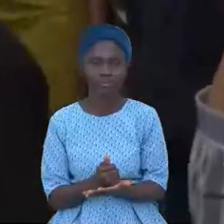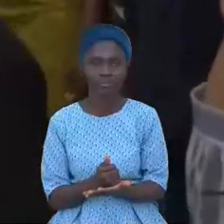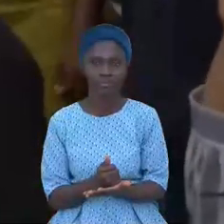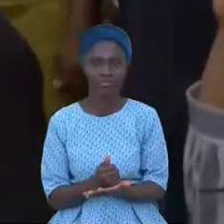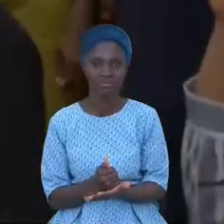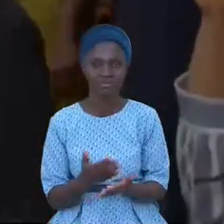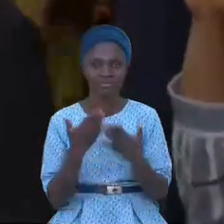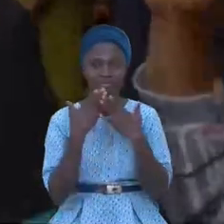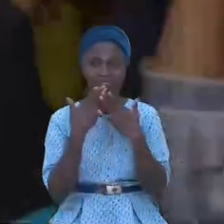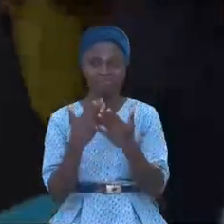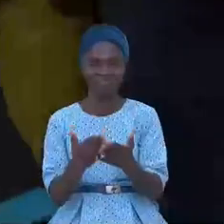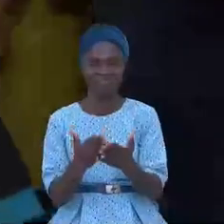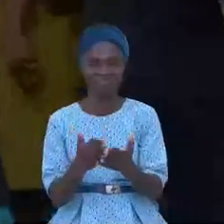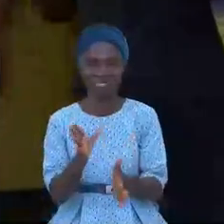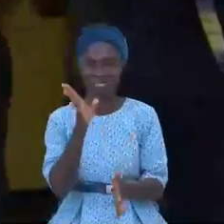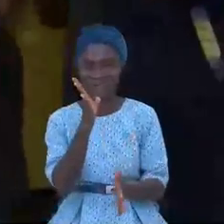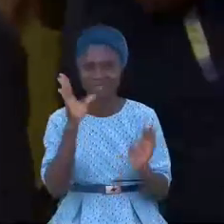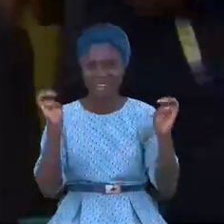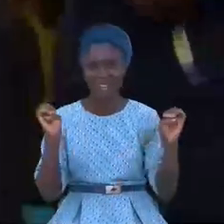Merci, maman Esther,